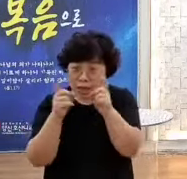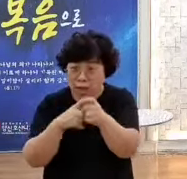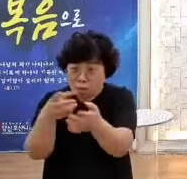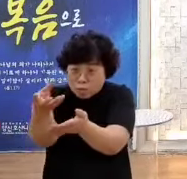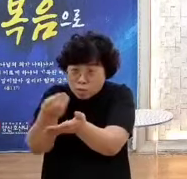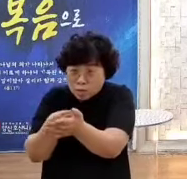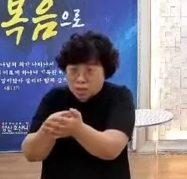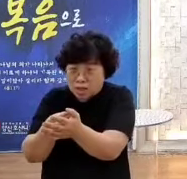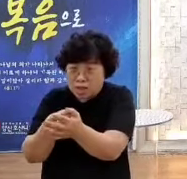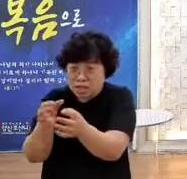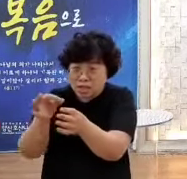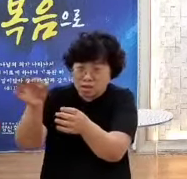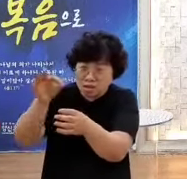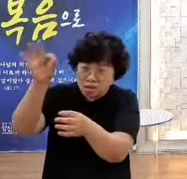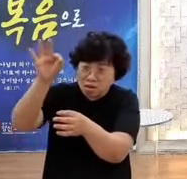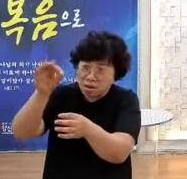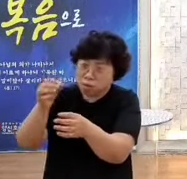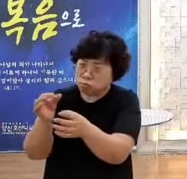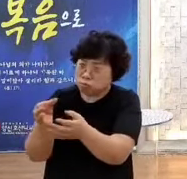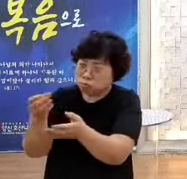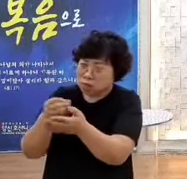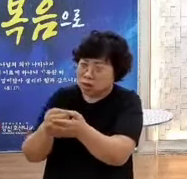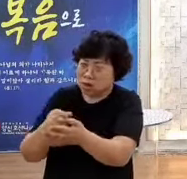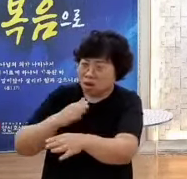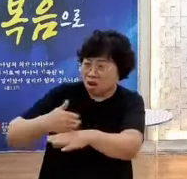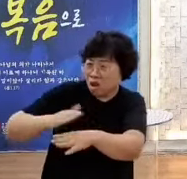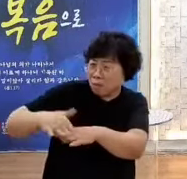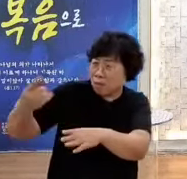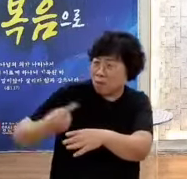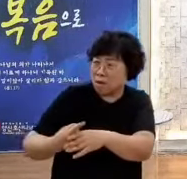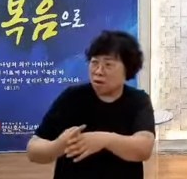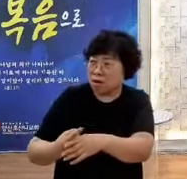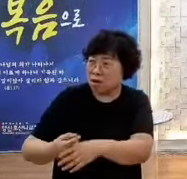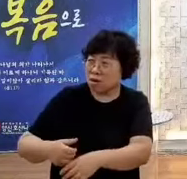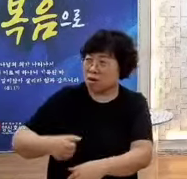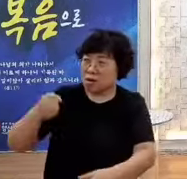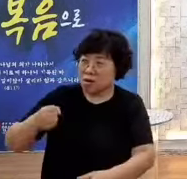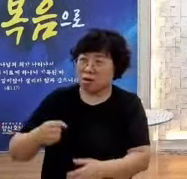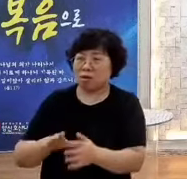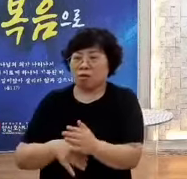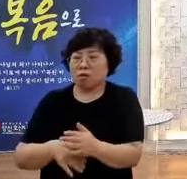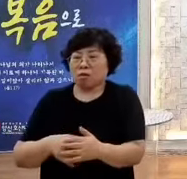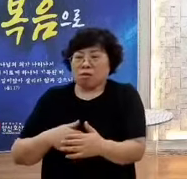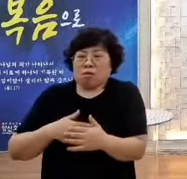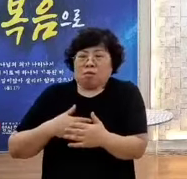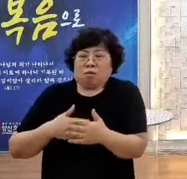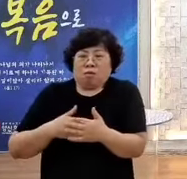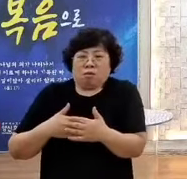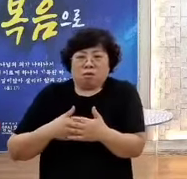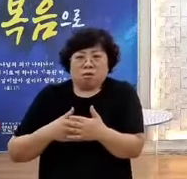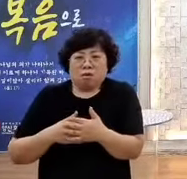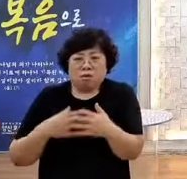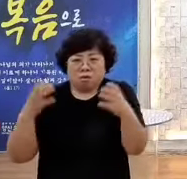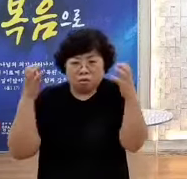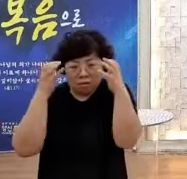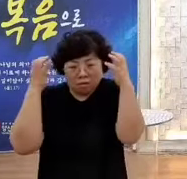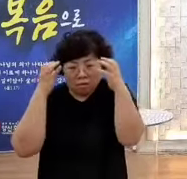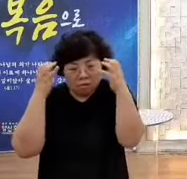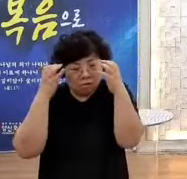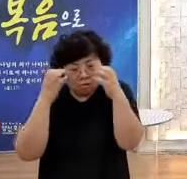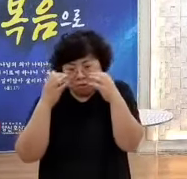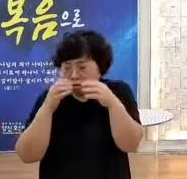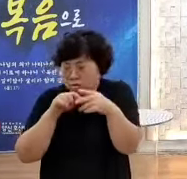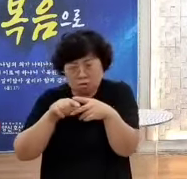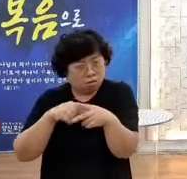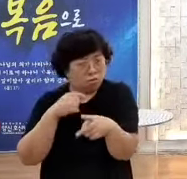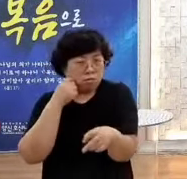그 이자 날짜가 막 다가오고, 그 깡패 같은 사람들이 막 찾아오고, 한번 해보세요. 이 고통과 그 마음의 불안감은